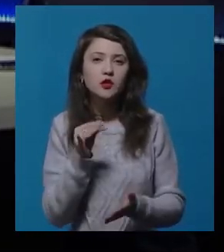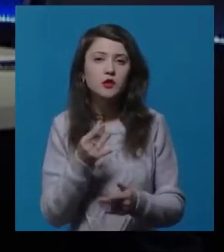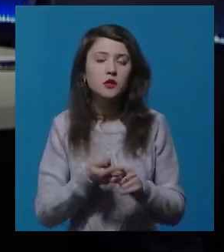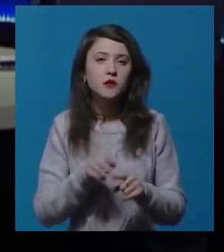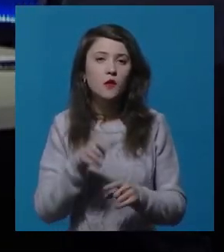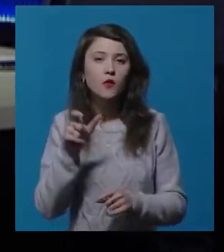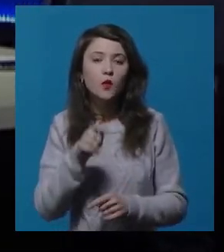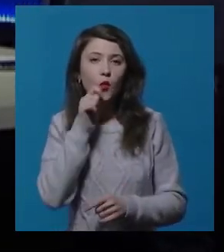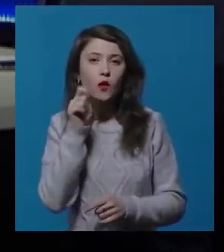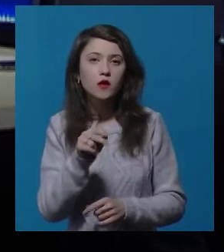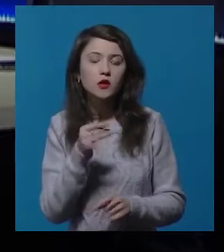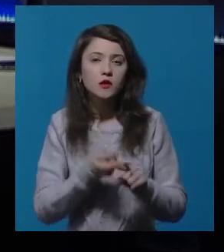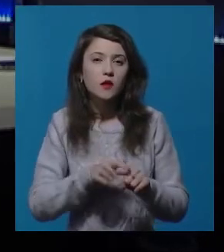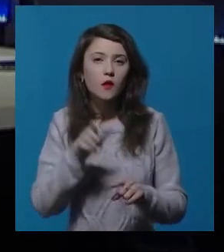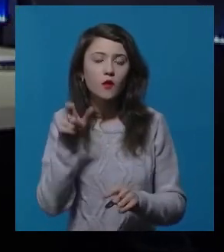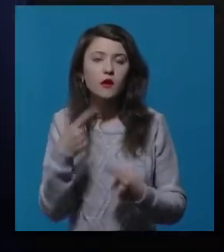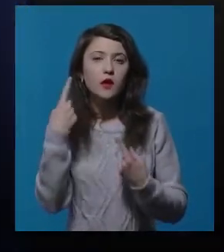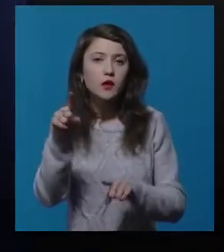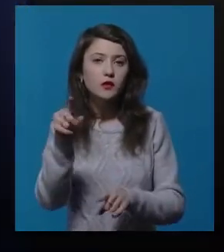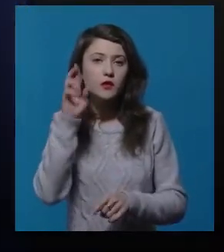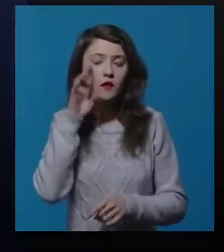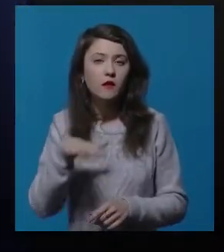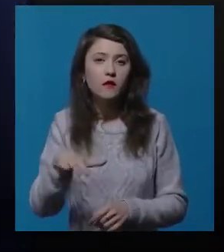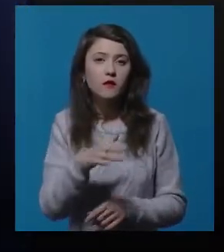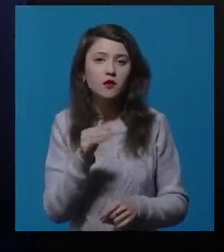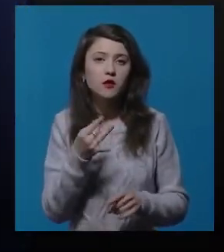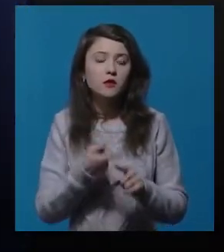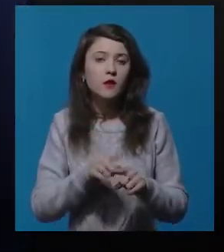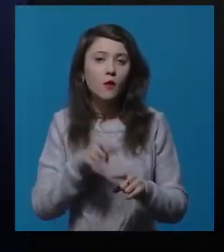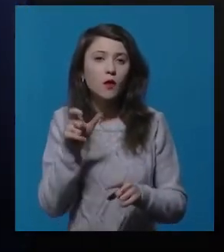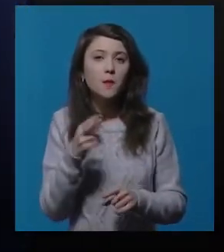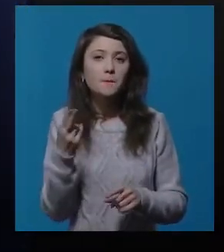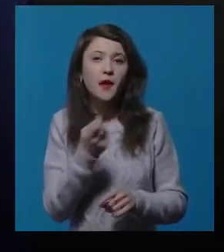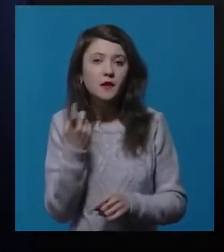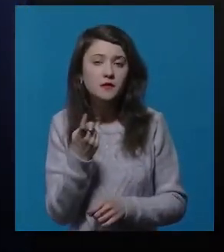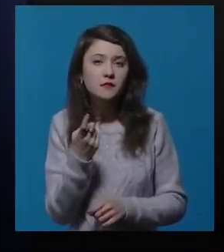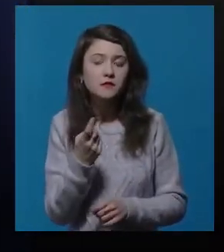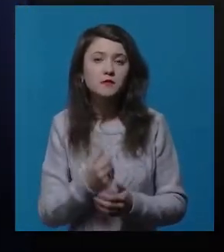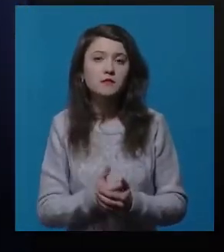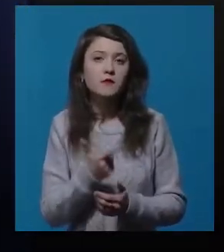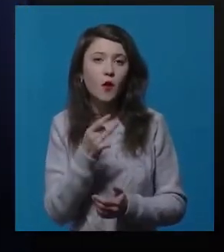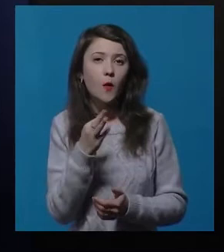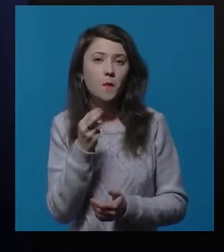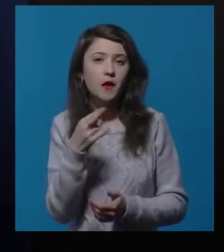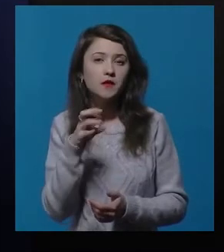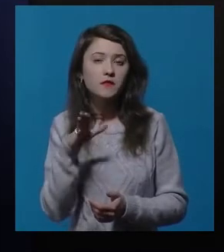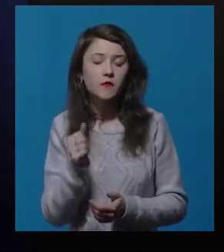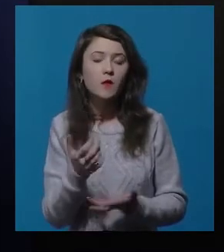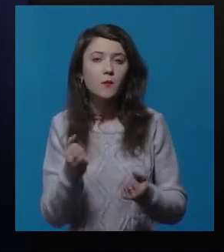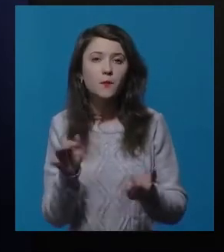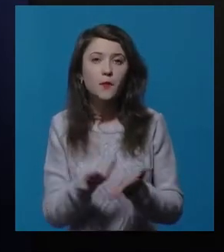громадянин України, чи це громадянин іншої країни, чи це особа без громадянства. Будь-хто звертається і отримує цю послугу